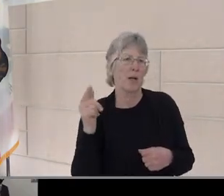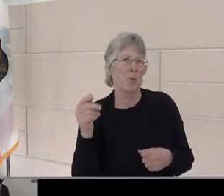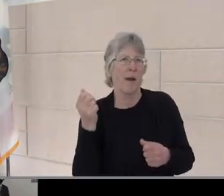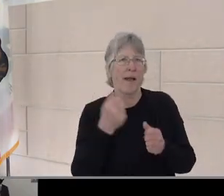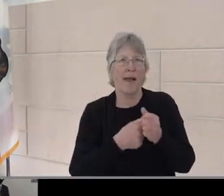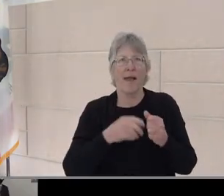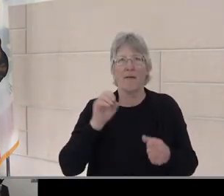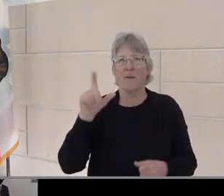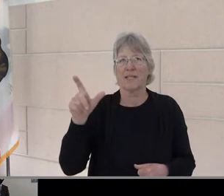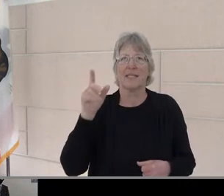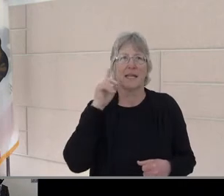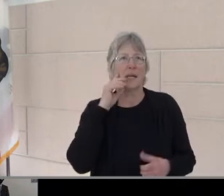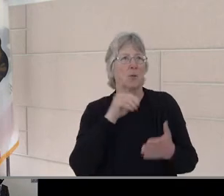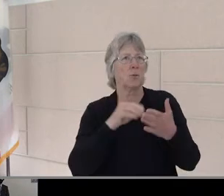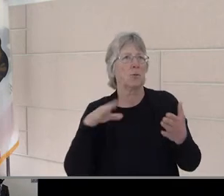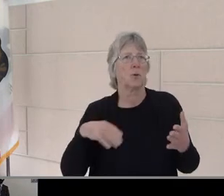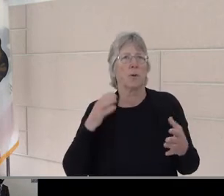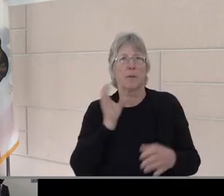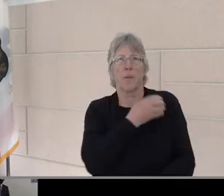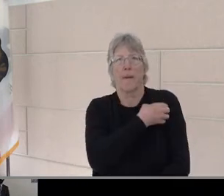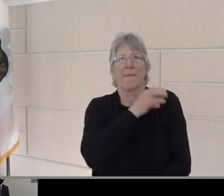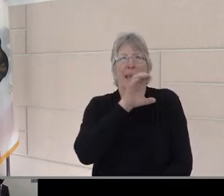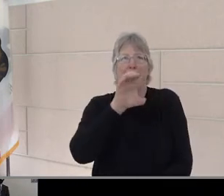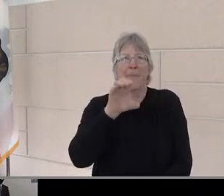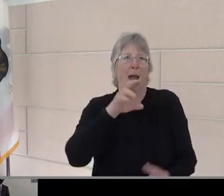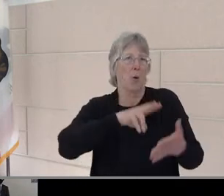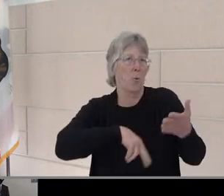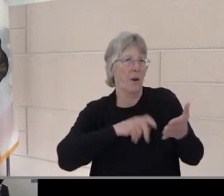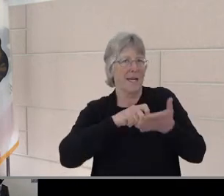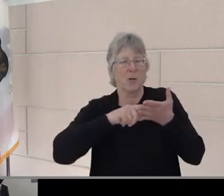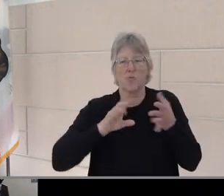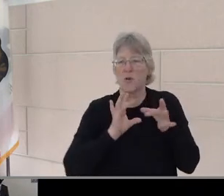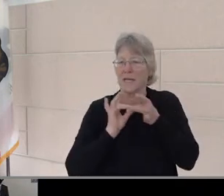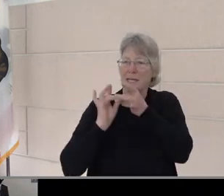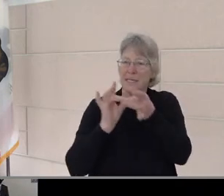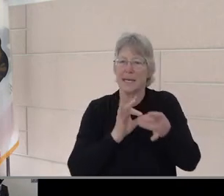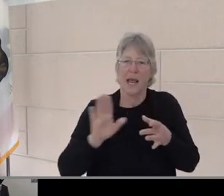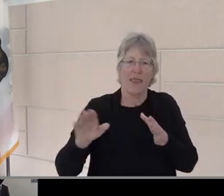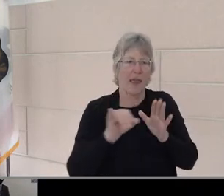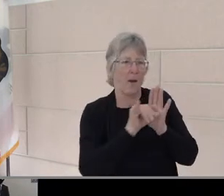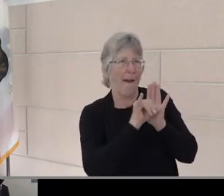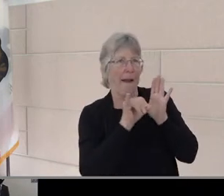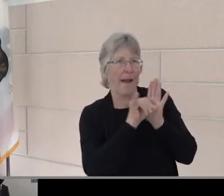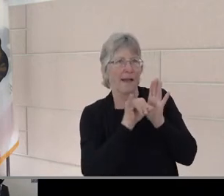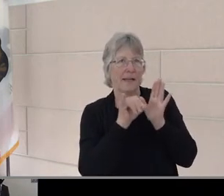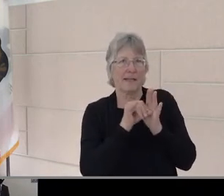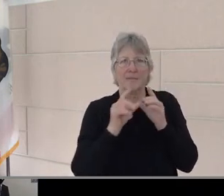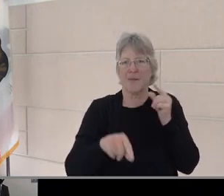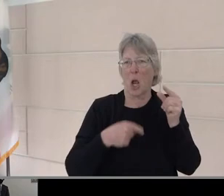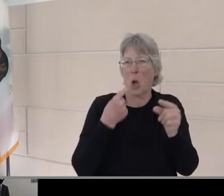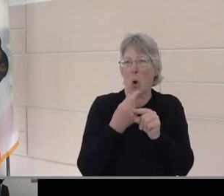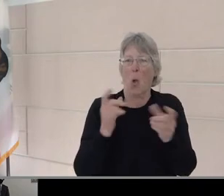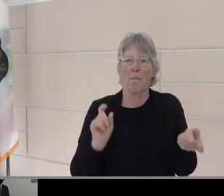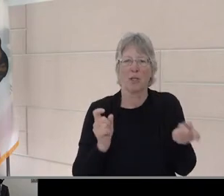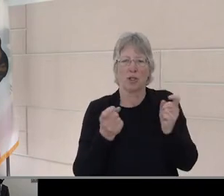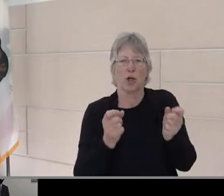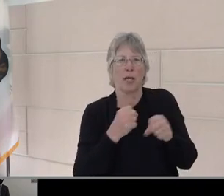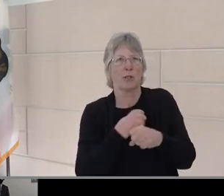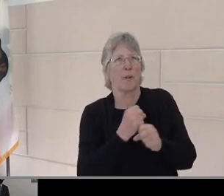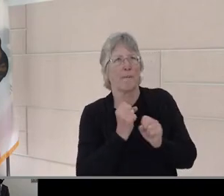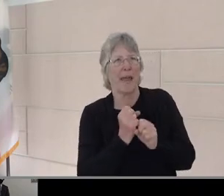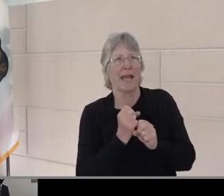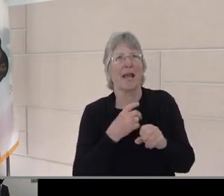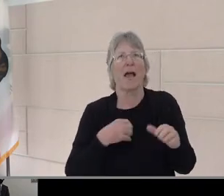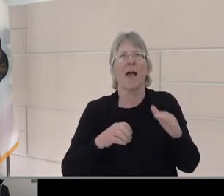student will be empowered through reading and writing to connect to their យើងធ្វើយ៉ាងណាដើម្បីឲ្យសិស្សទាំងអស់មានអត្ថ